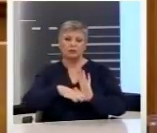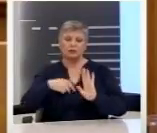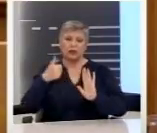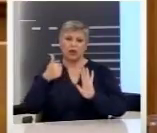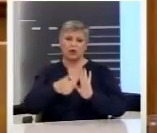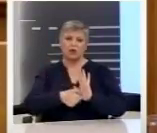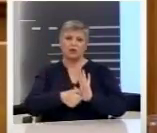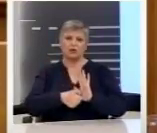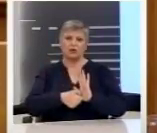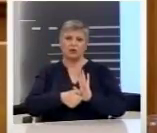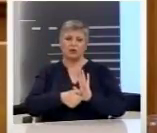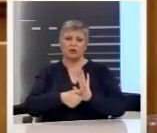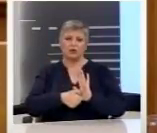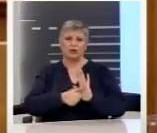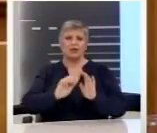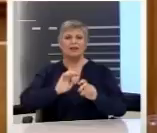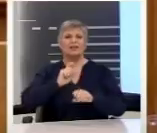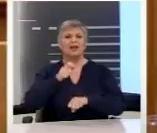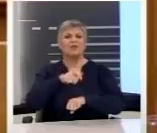να έρχομαι σήμερα